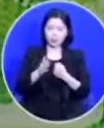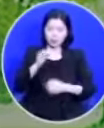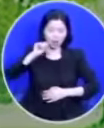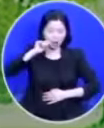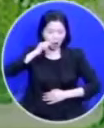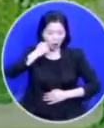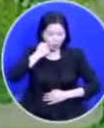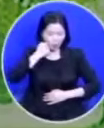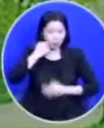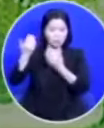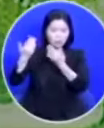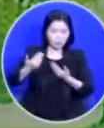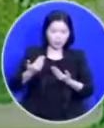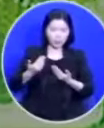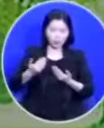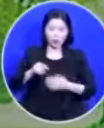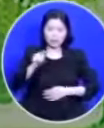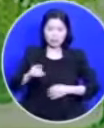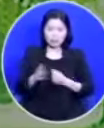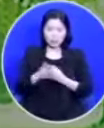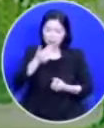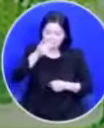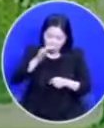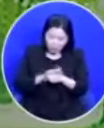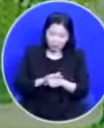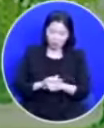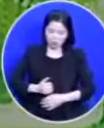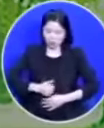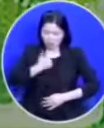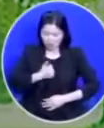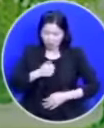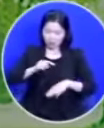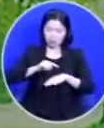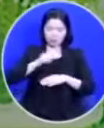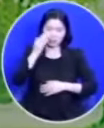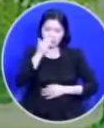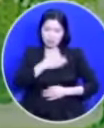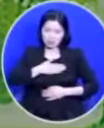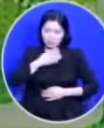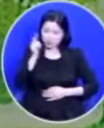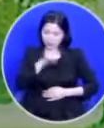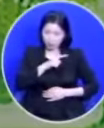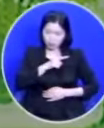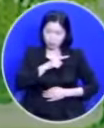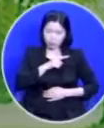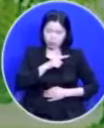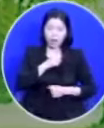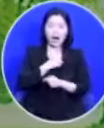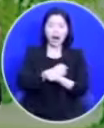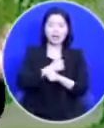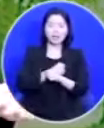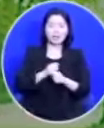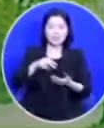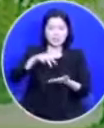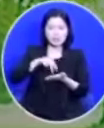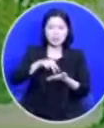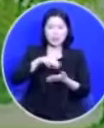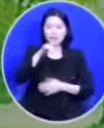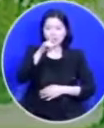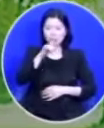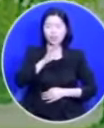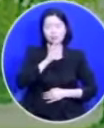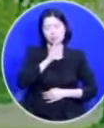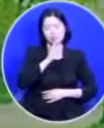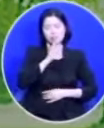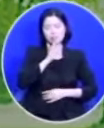겪었다고 그것때문에 억울해 하고 부 외하고 속상해 하는 형편에 있는 것이 또 사실입니다